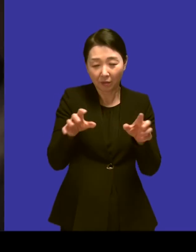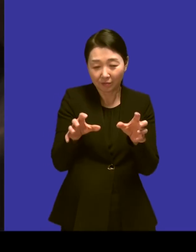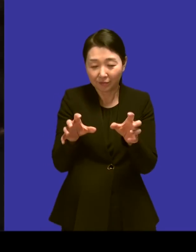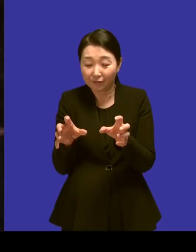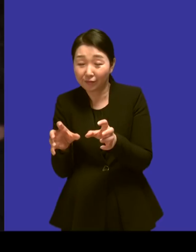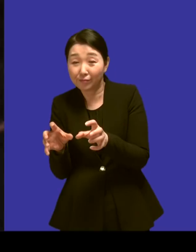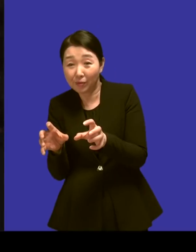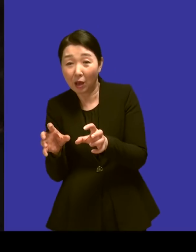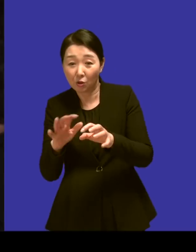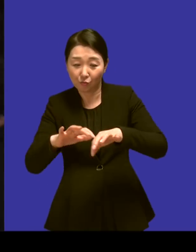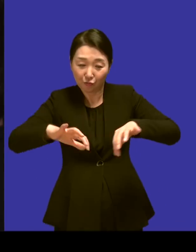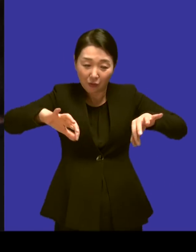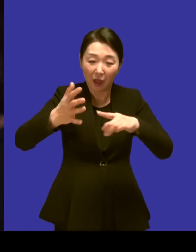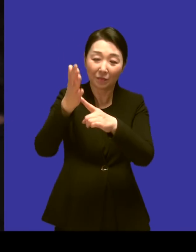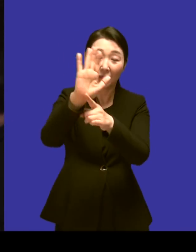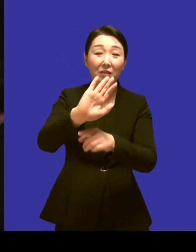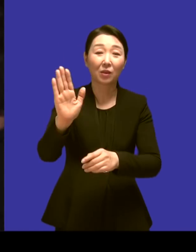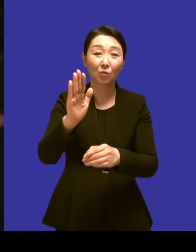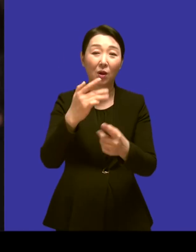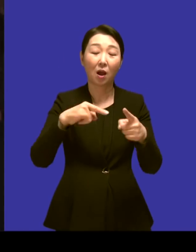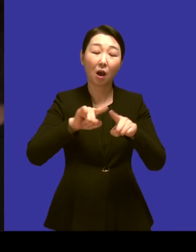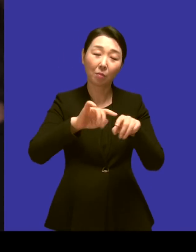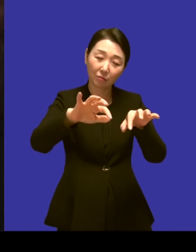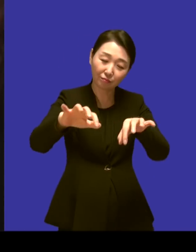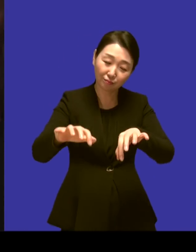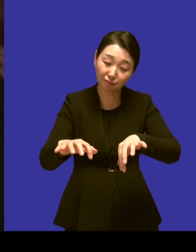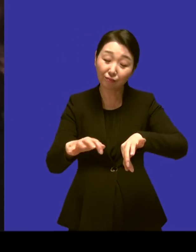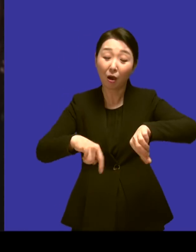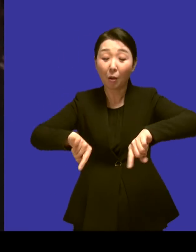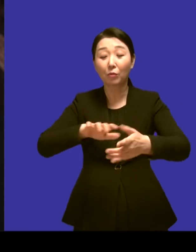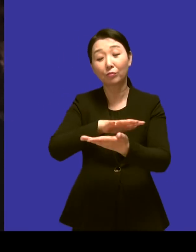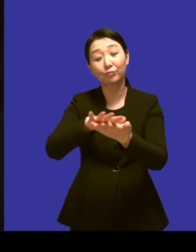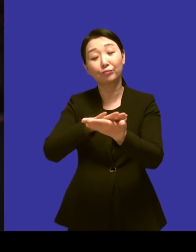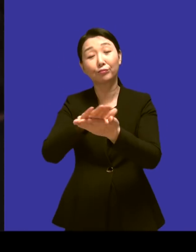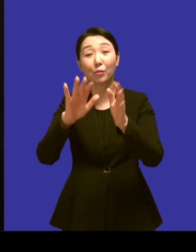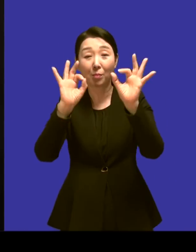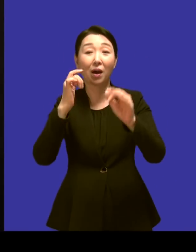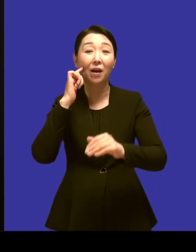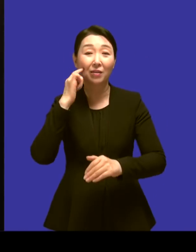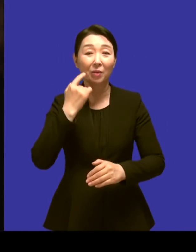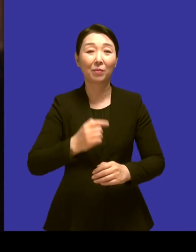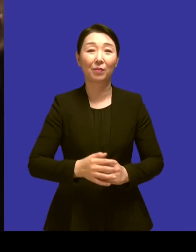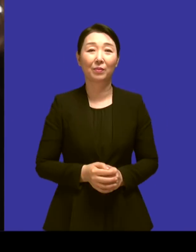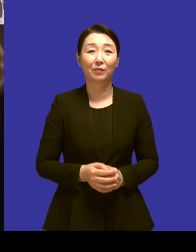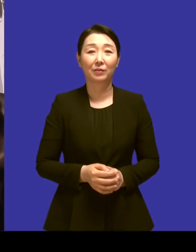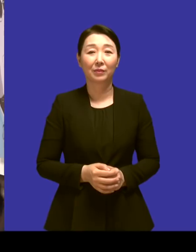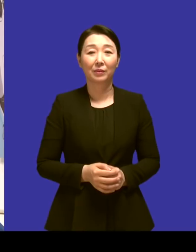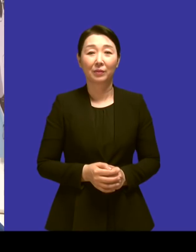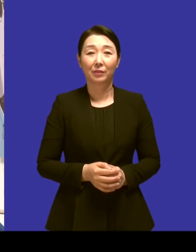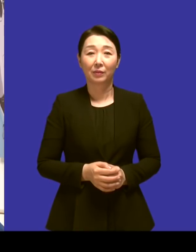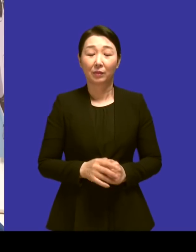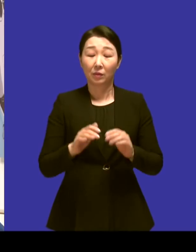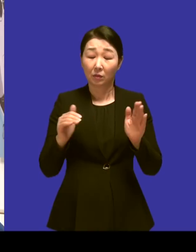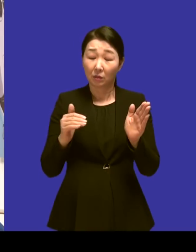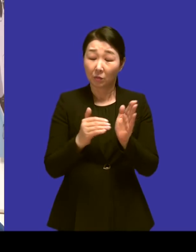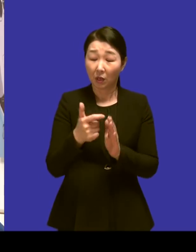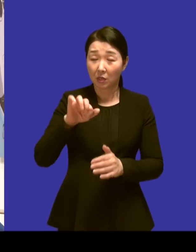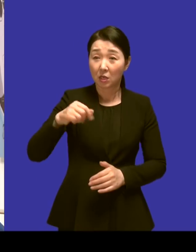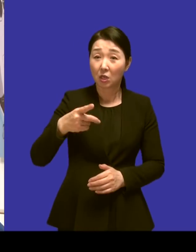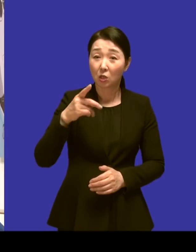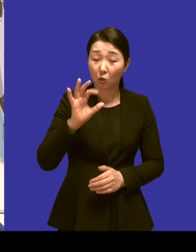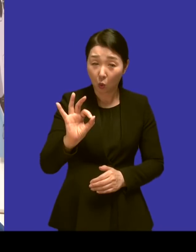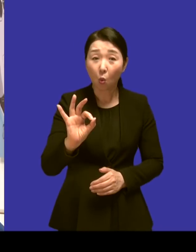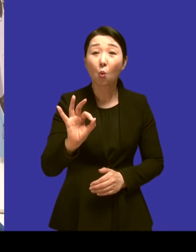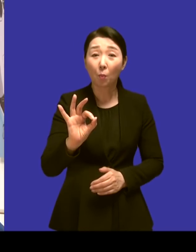어떤 한 무대가 드러나는 게 아니라 그냥 함께 조화롭게 들어가 있는 모습이 너무 아름다운데 예. 이때까지 많은 힐송 영상들을 뭐